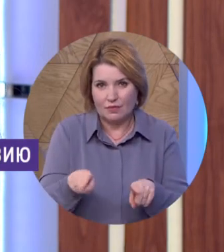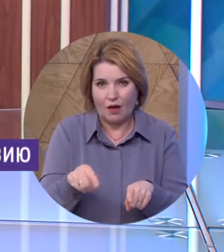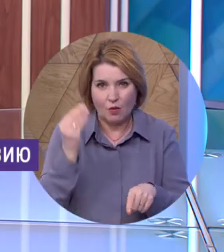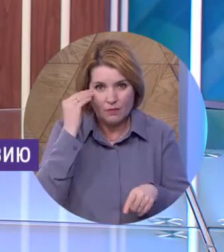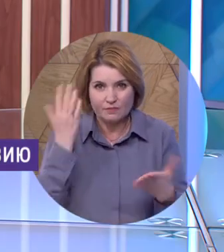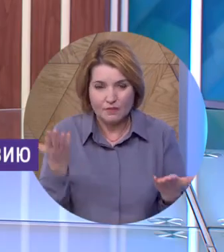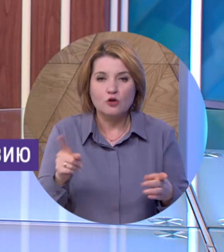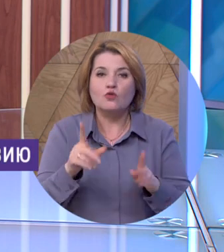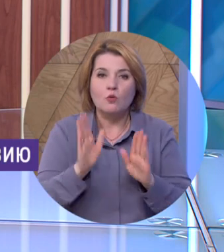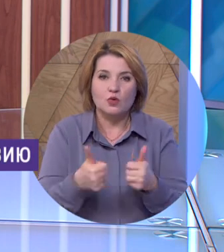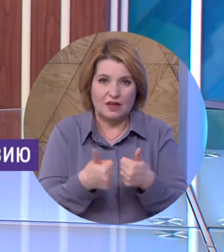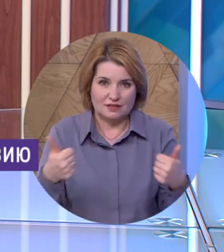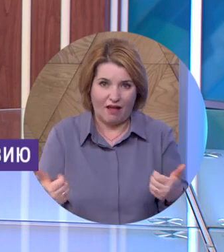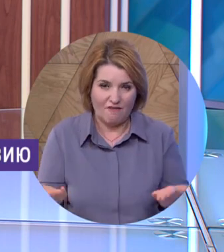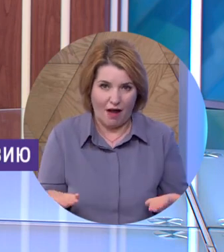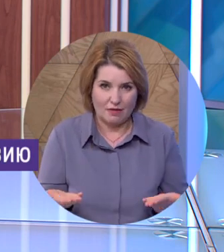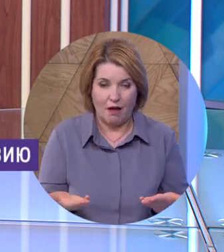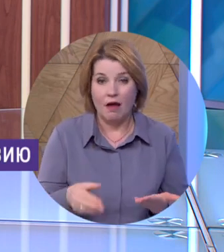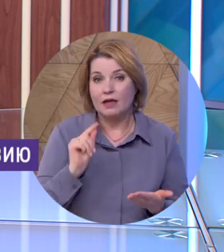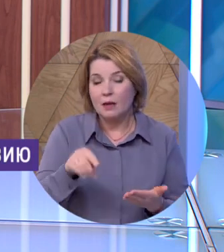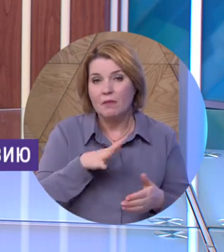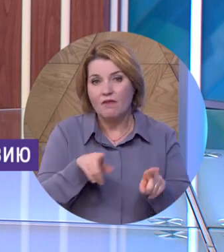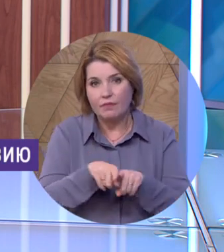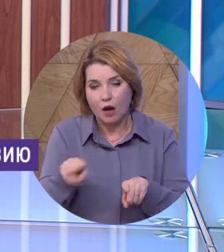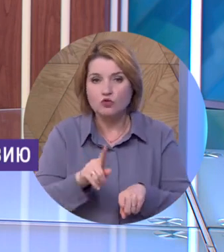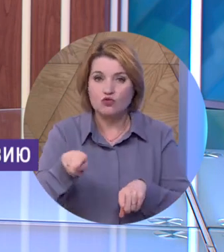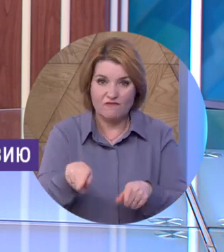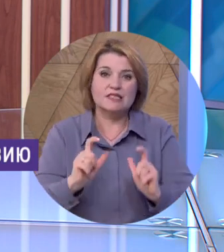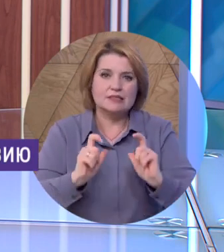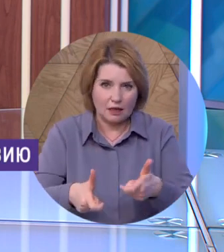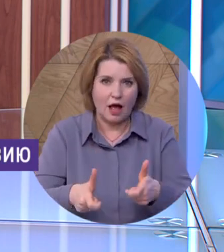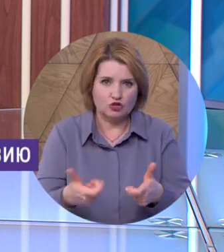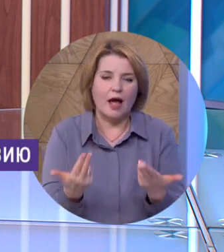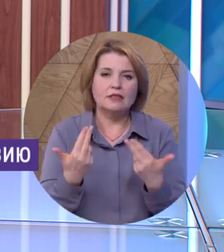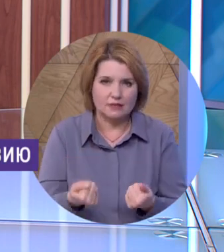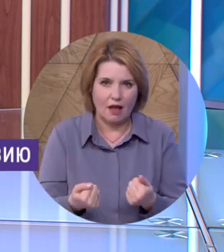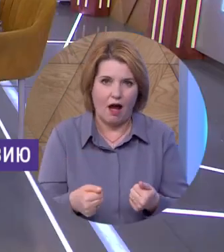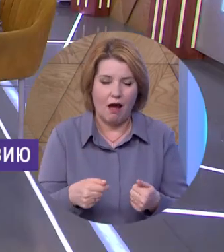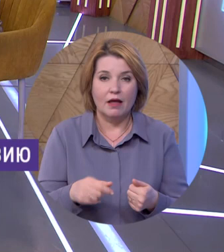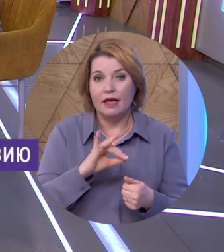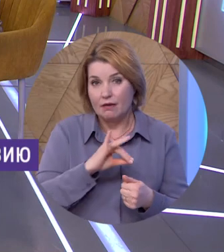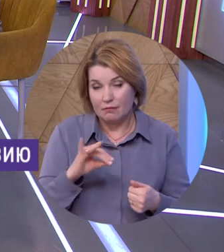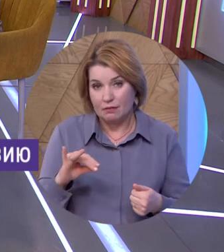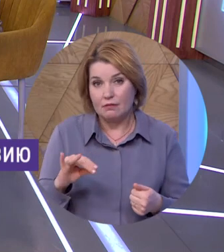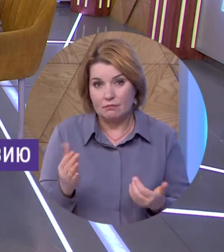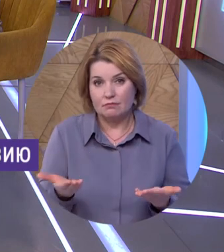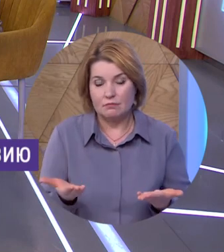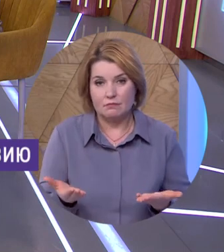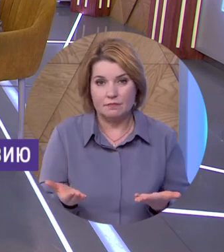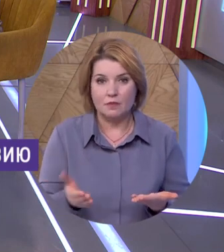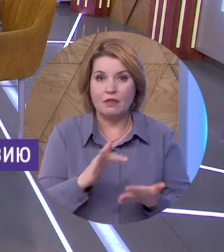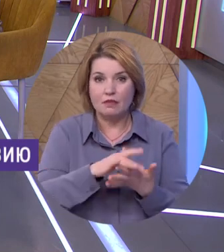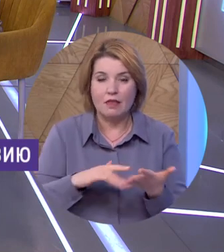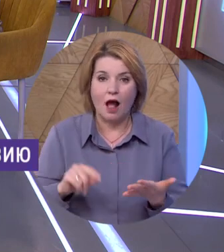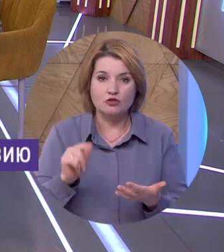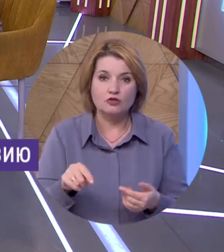абсолютно точное расставание. И потом происходит интересный момент, вы соглашаетесь с этим, то есть происходит некое согласие. И, соответственно, дальше